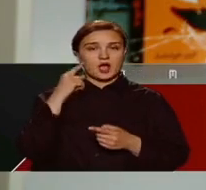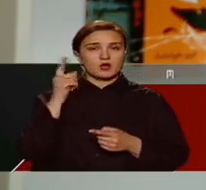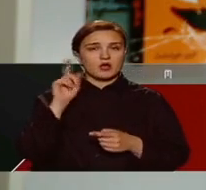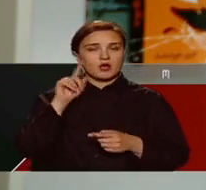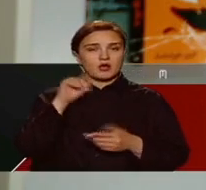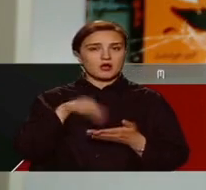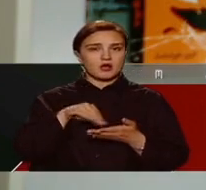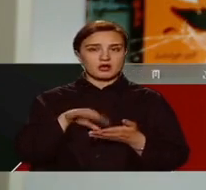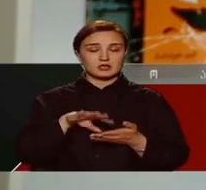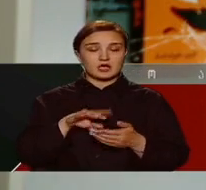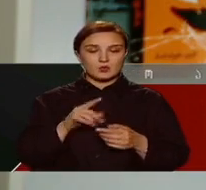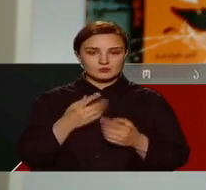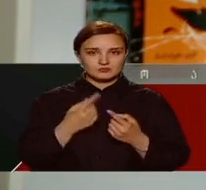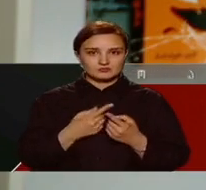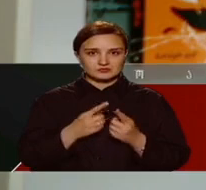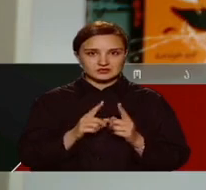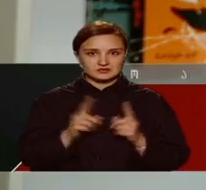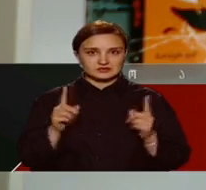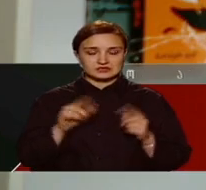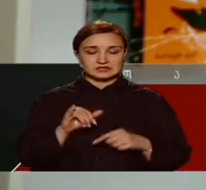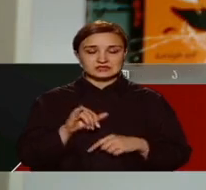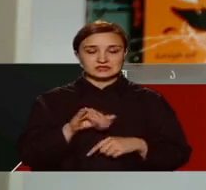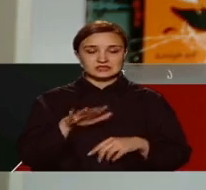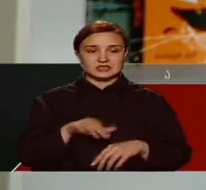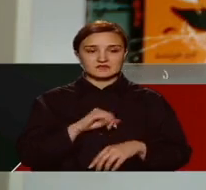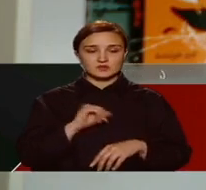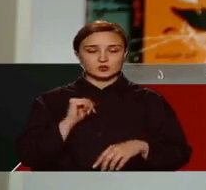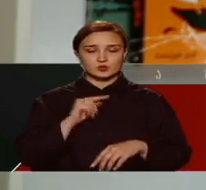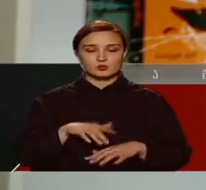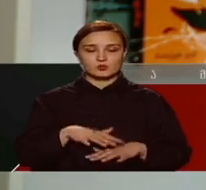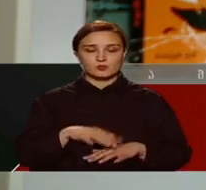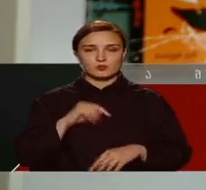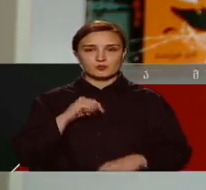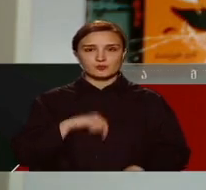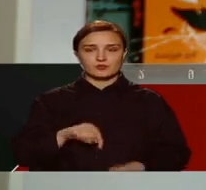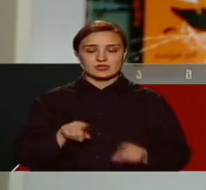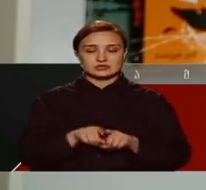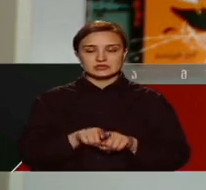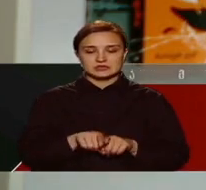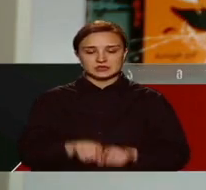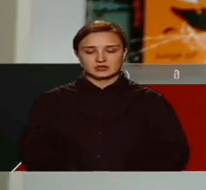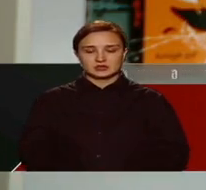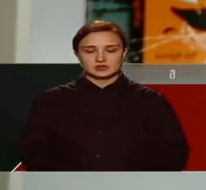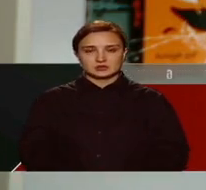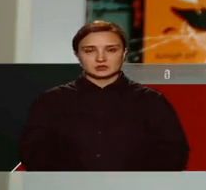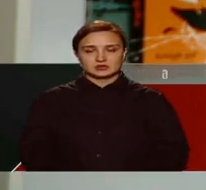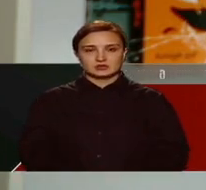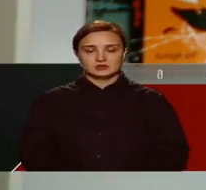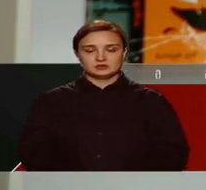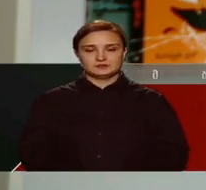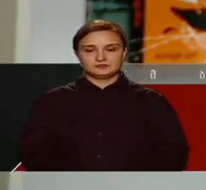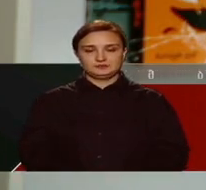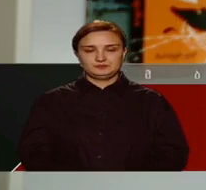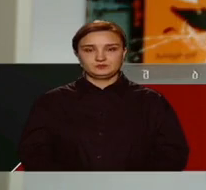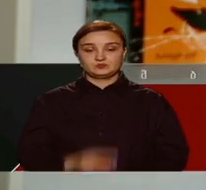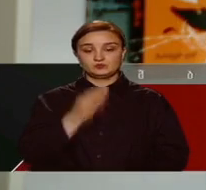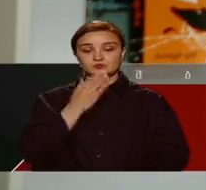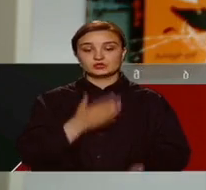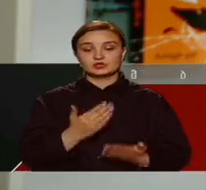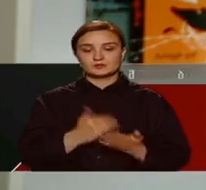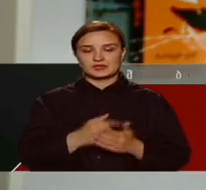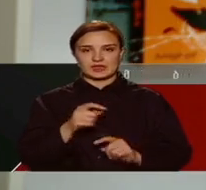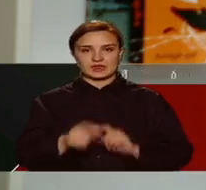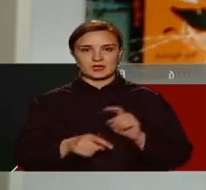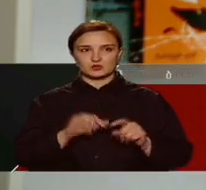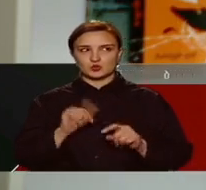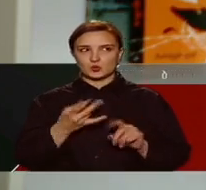უფრო კრეატიული იქნებოდა. მერე საწაკი ყვანდა თვითონ ეს პროტესტის ასეთი ფორმა, თუ როგორც საუბრის ასეთი ფორმა. შემდეგი ნაბიჯი გაჩვენებდა,